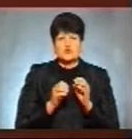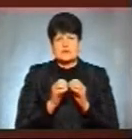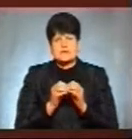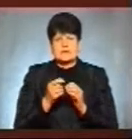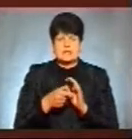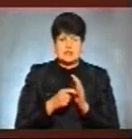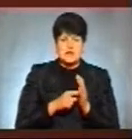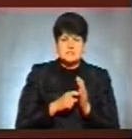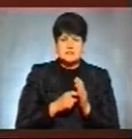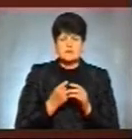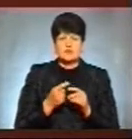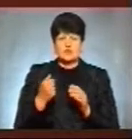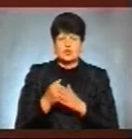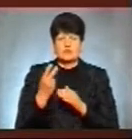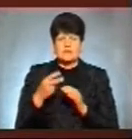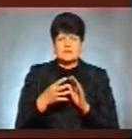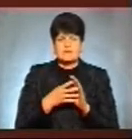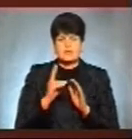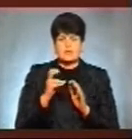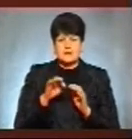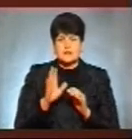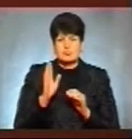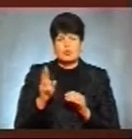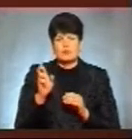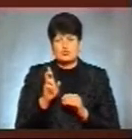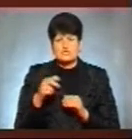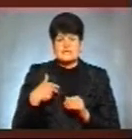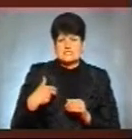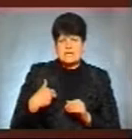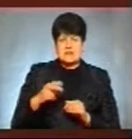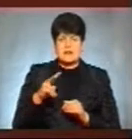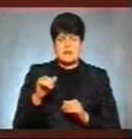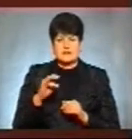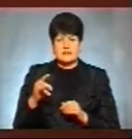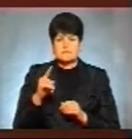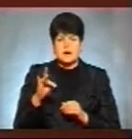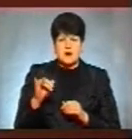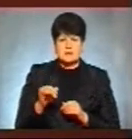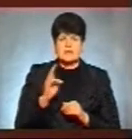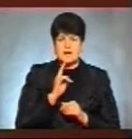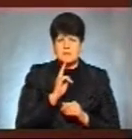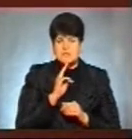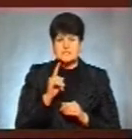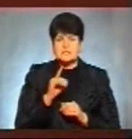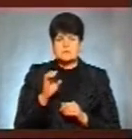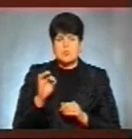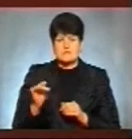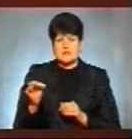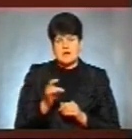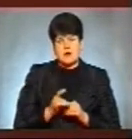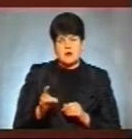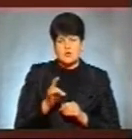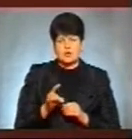класів. До 29 квітня вони житимуть у сім'ях у Бучицькому, Заліщицькому, Лановецькому, Збаразькому, Кременецькому, Зборівському районах